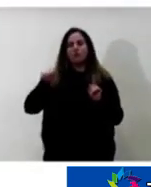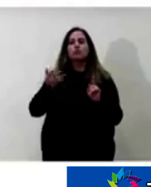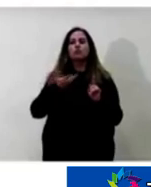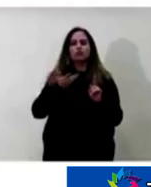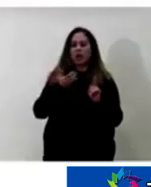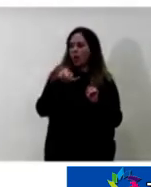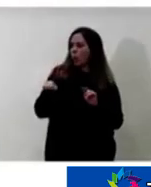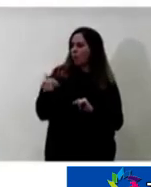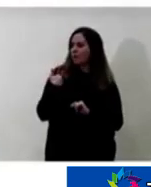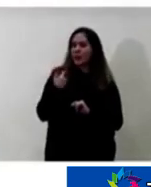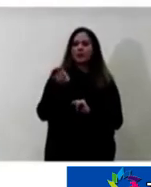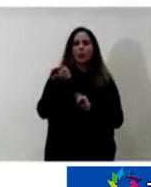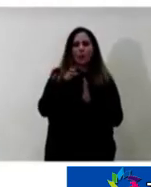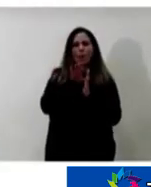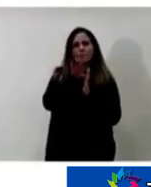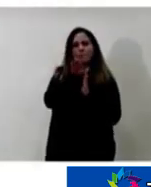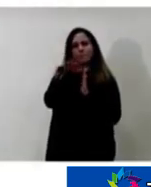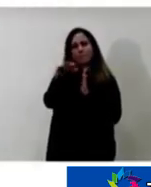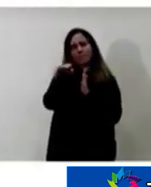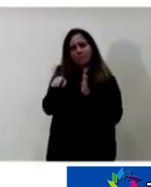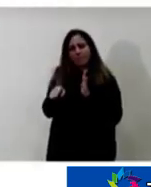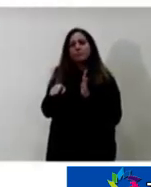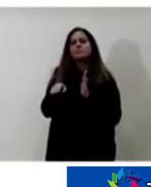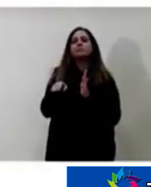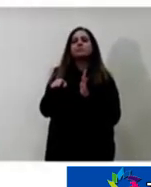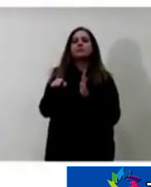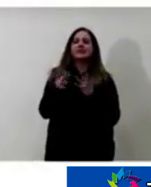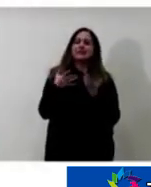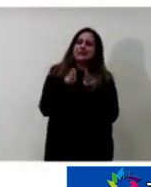appiattimento, e questo poi lo vedremo anche più avanti con alcuni altri dati.